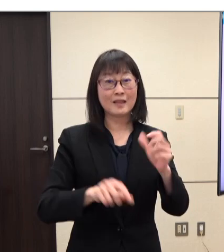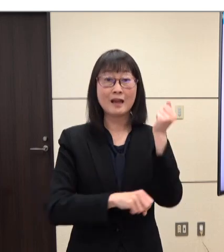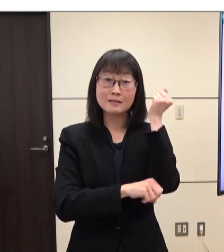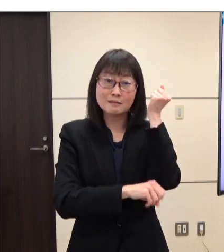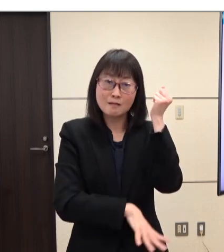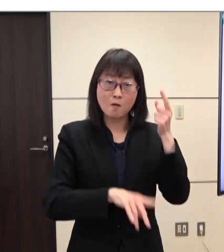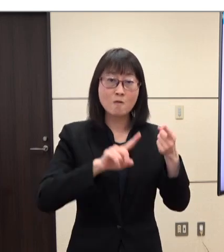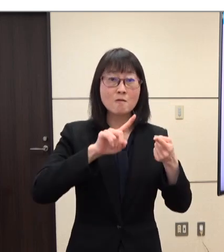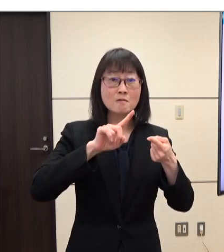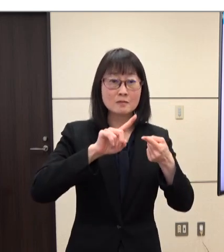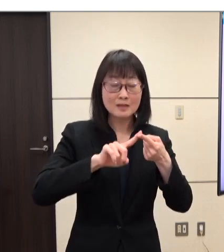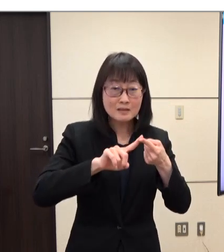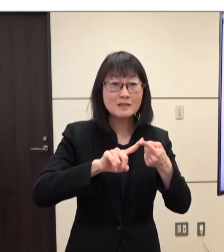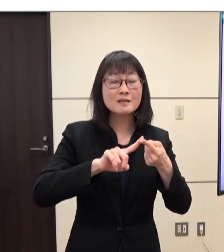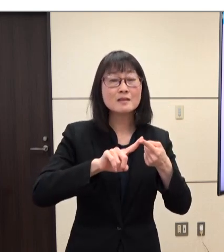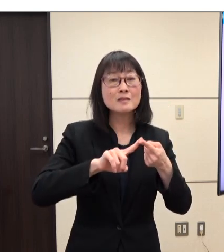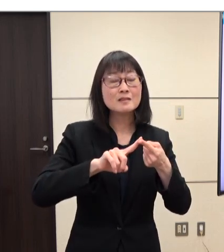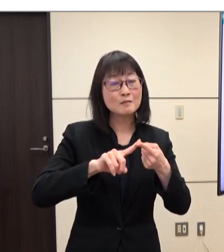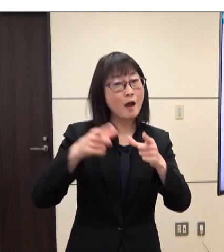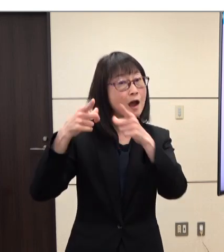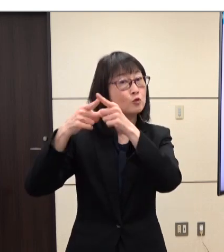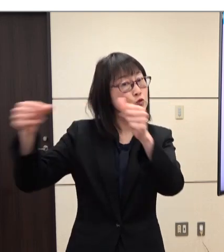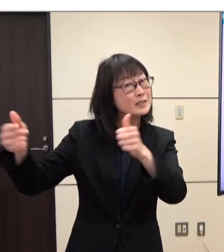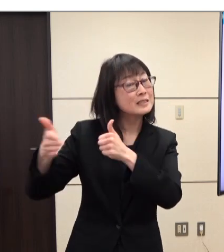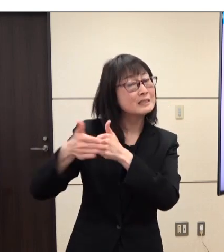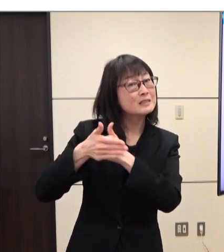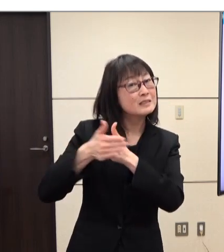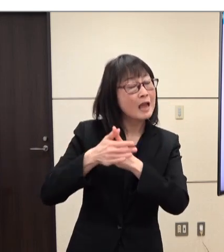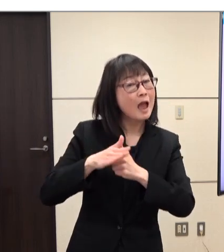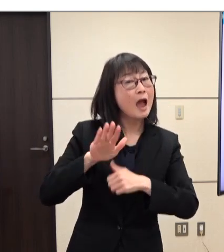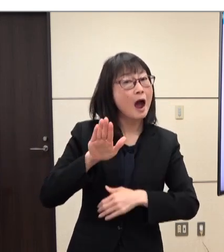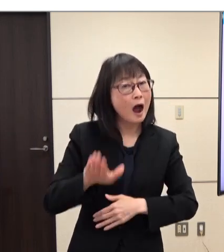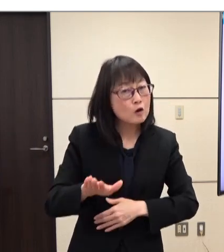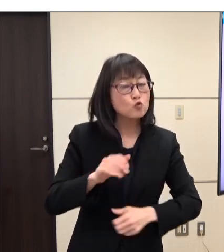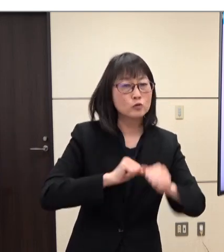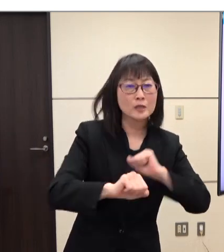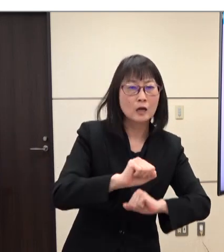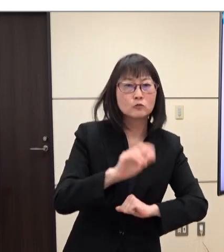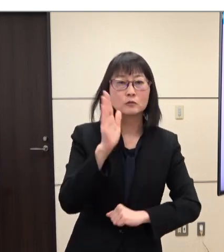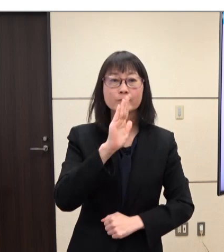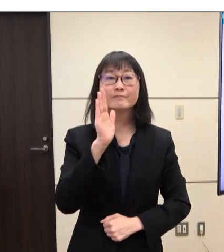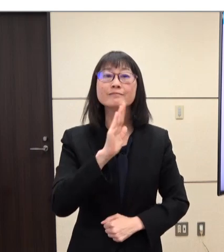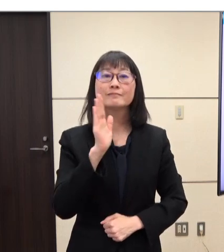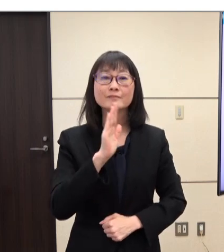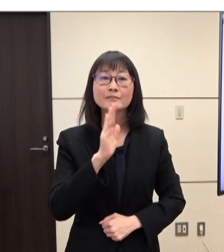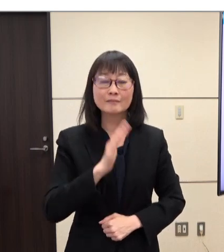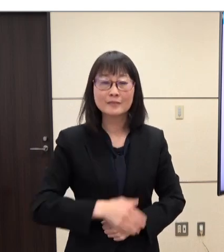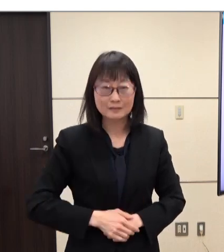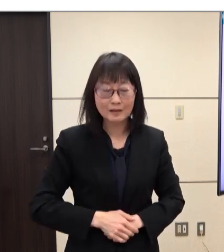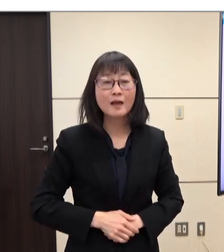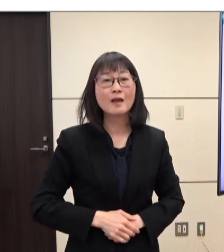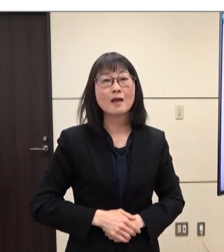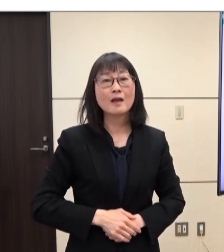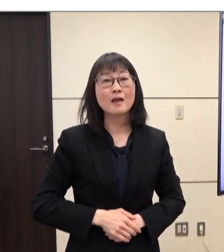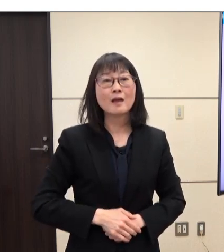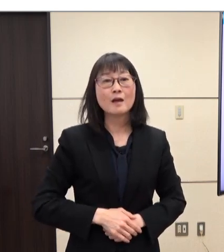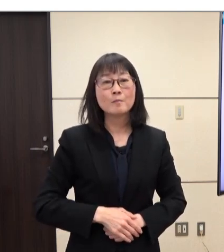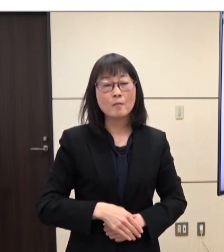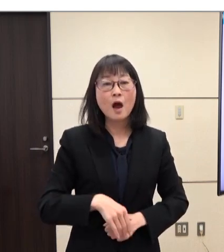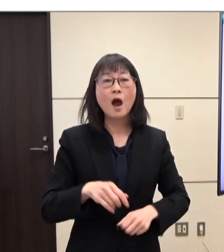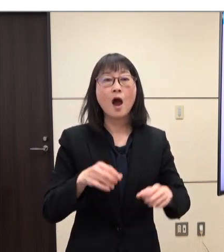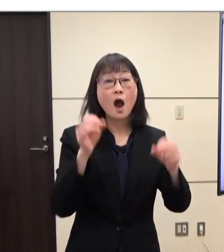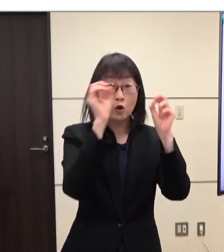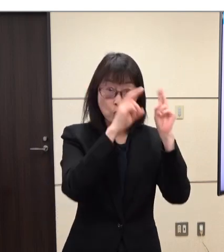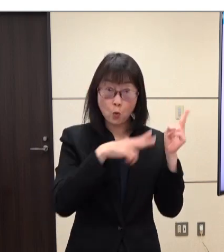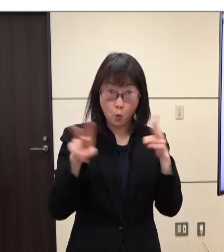なんて言いますか、支援がなきゃ動かないというよりは、やはりそれなりに旅行需要って非常に高くて、今かなり